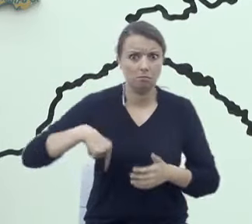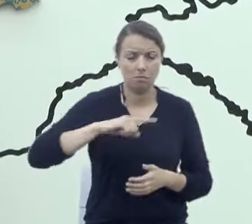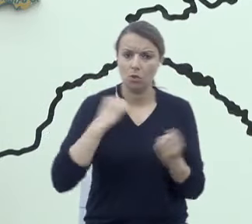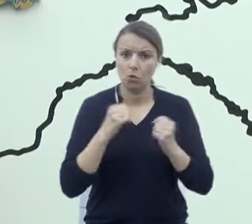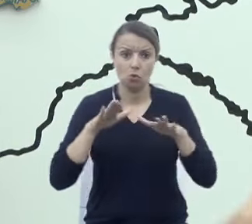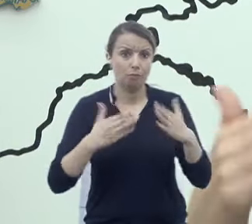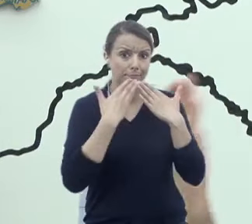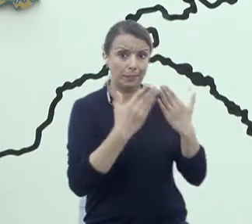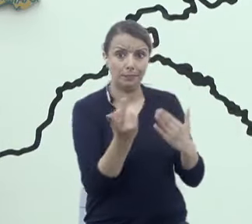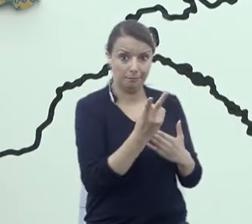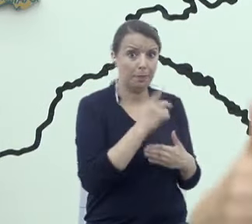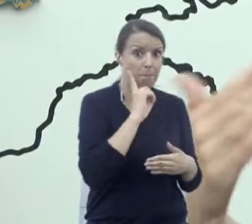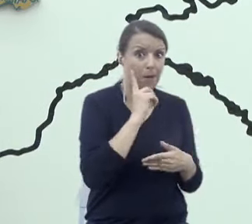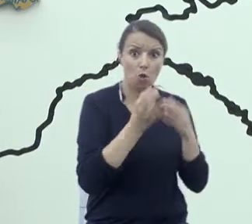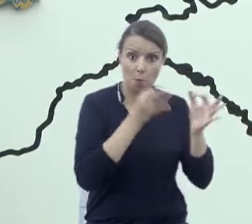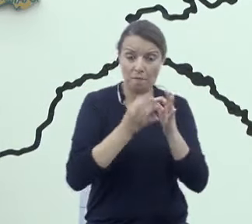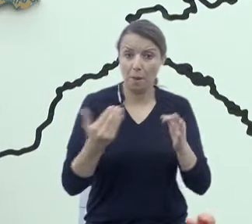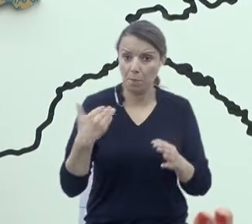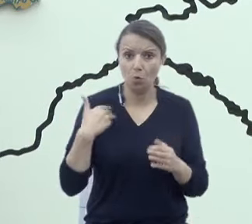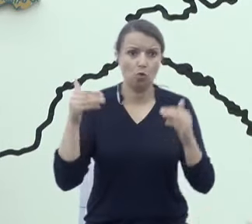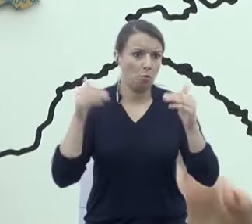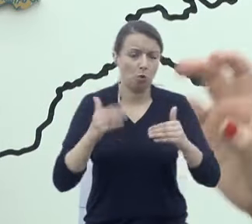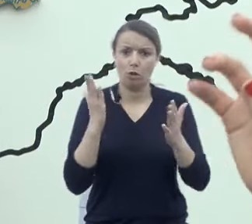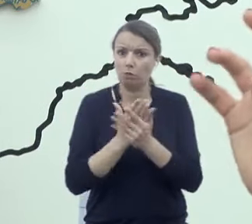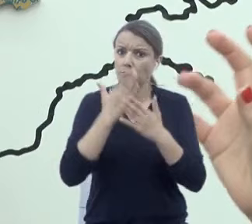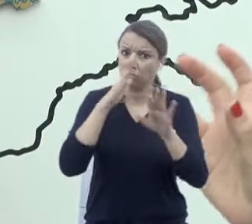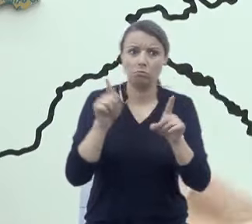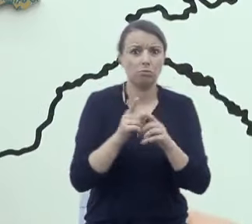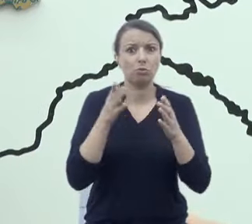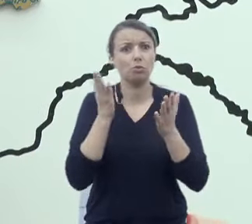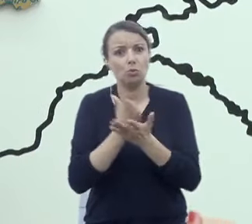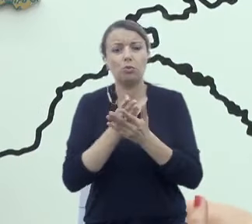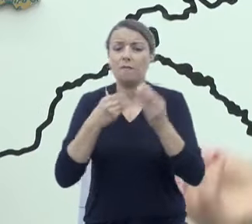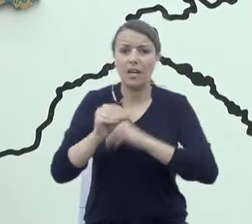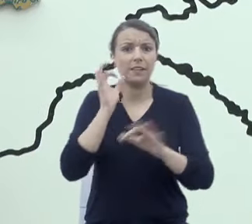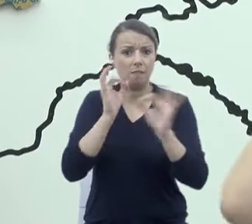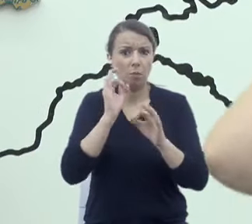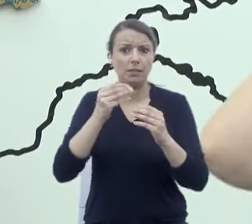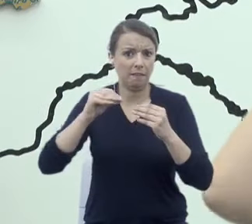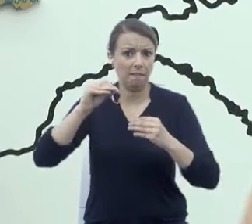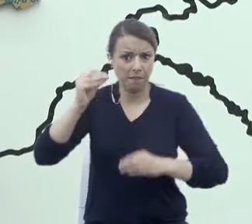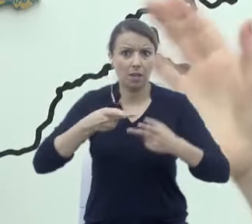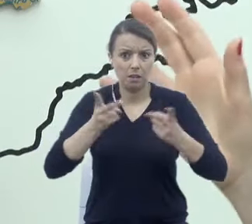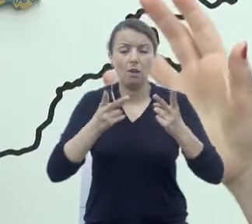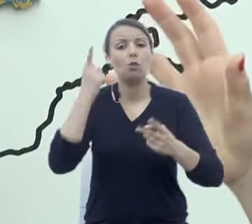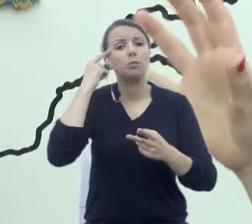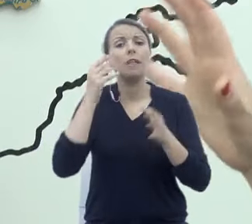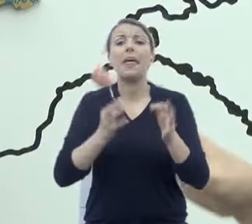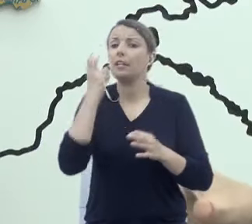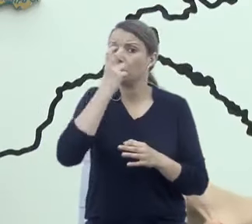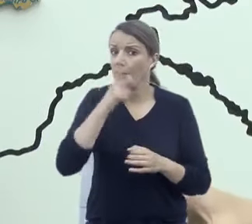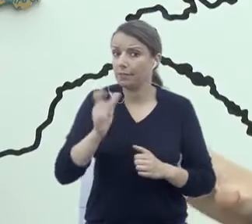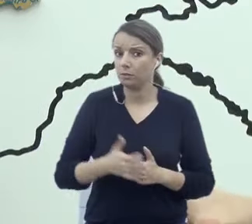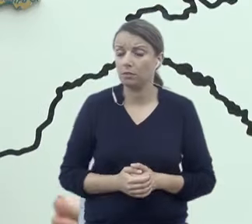teraz zbierać coraz więcej takich świadków i coraz więcej. To, co moim zdaniem dla nas byłoby teraz ciekawe, to właśnie nie